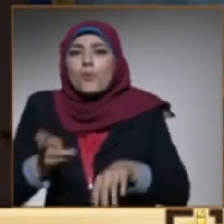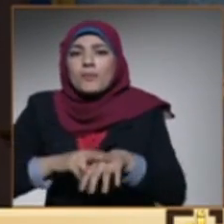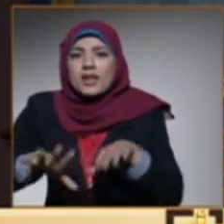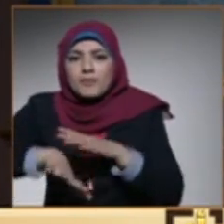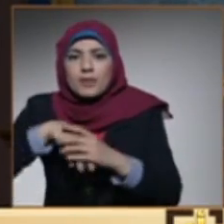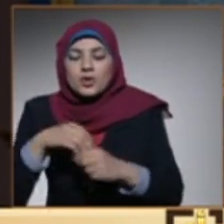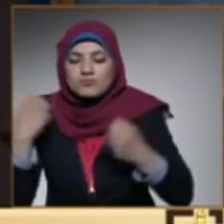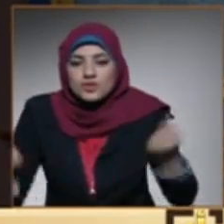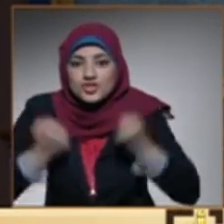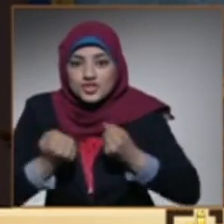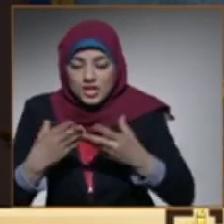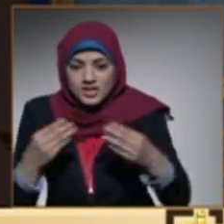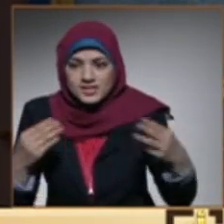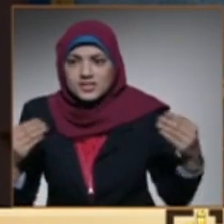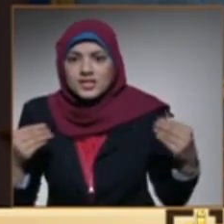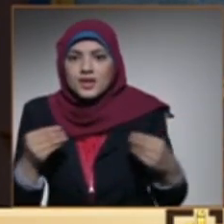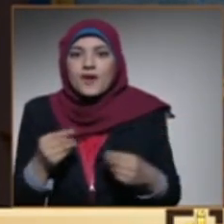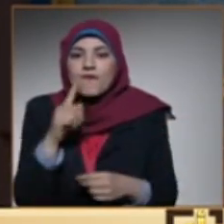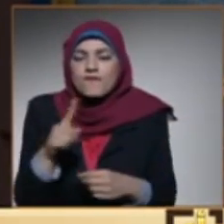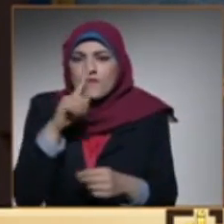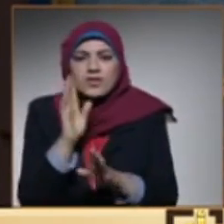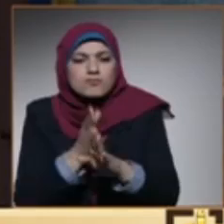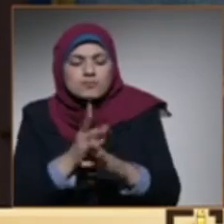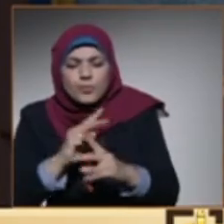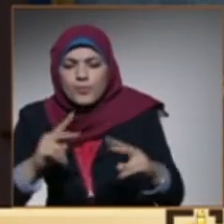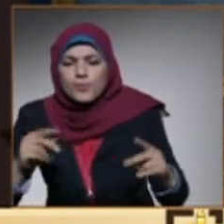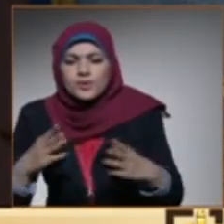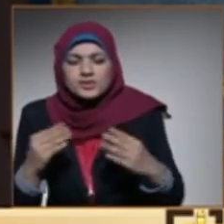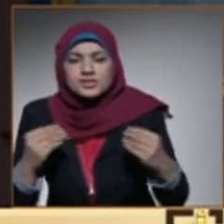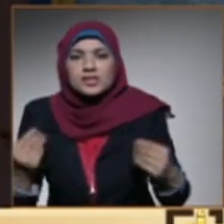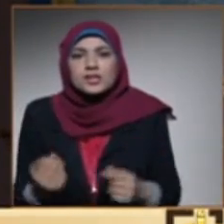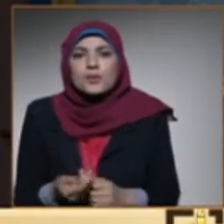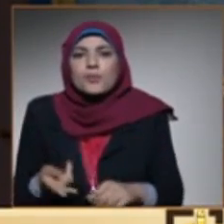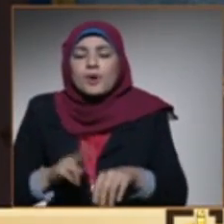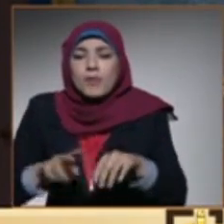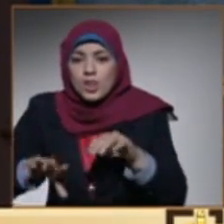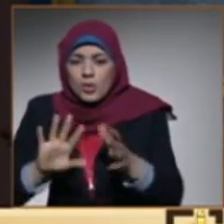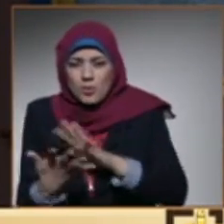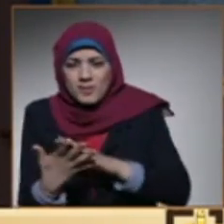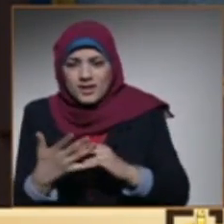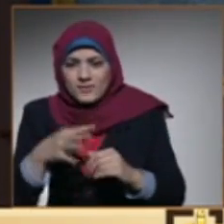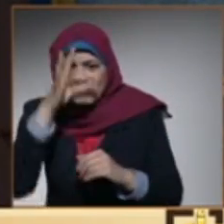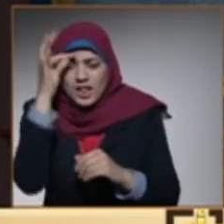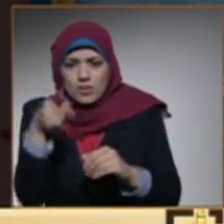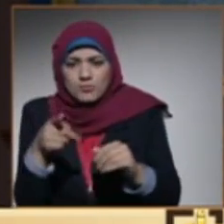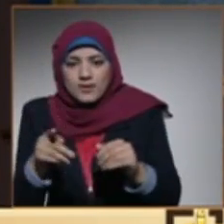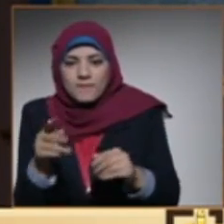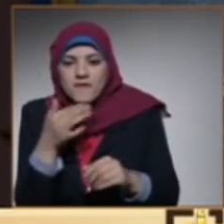لهم انشطه كتير، بتحاول ان هم يحتووهم، بس اوريدي لو ما كانوش هم عندهم السكيلز دي او ما عندهمش اهالي